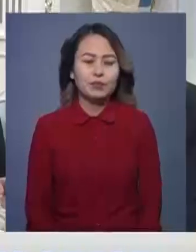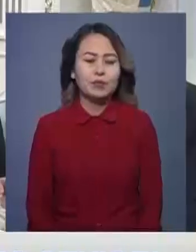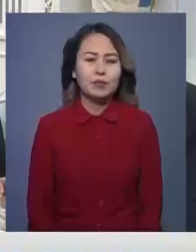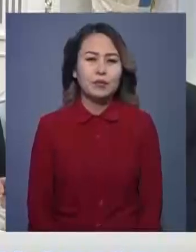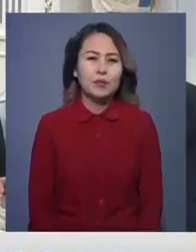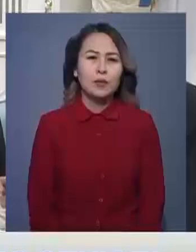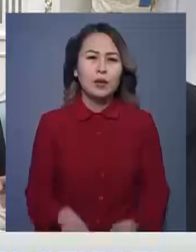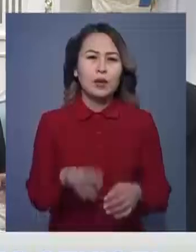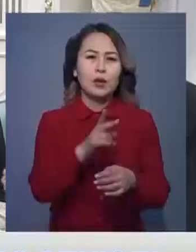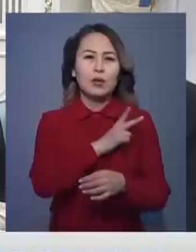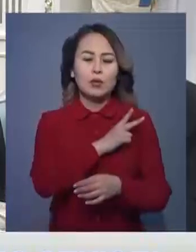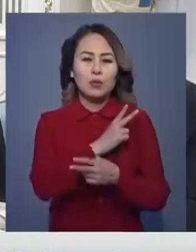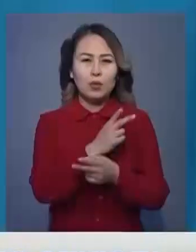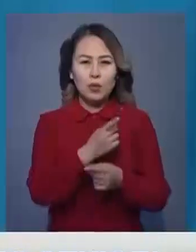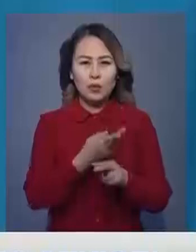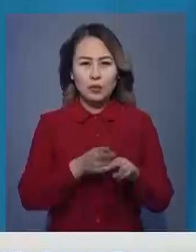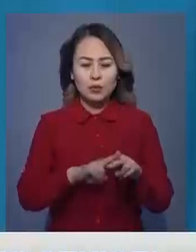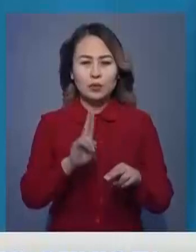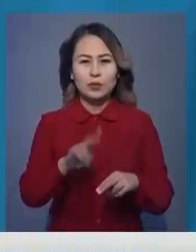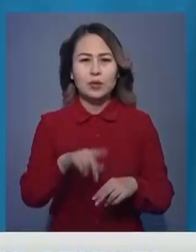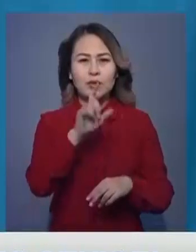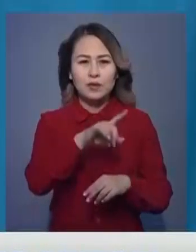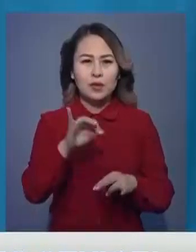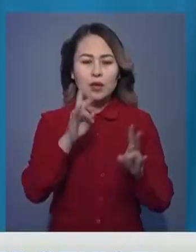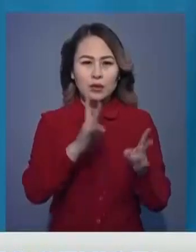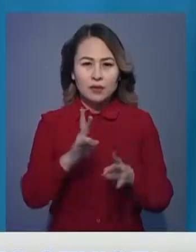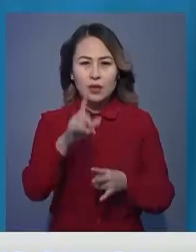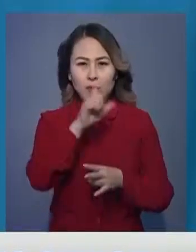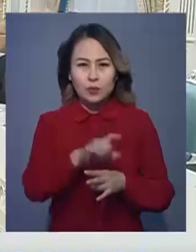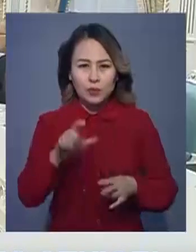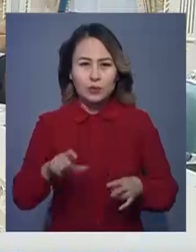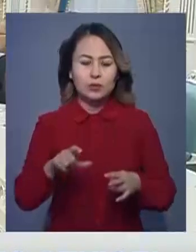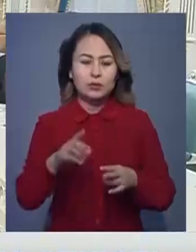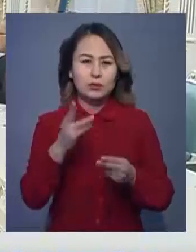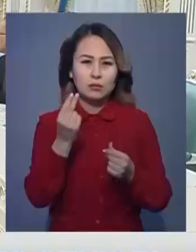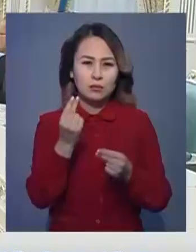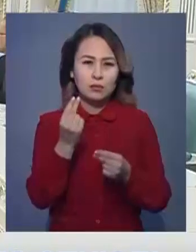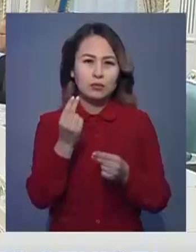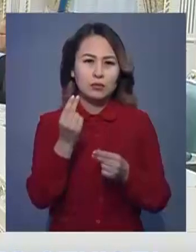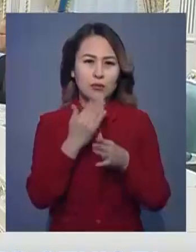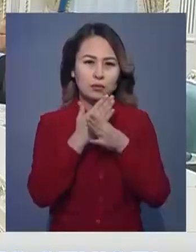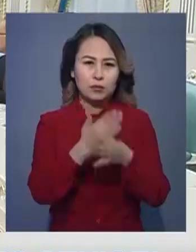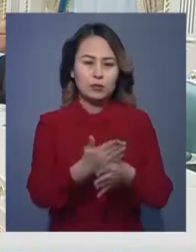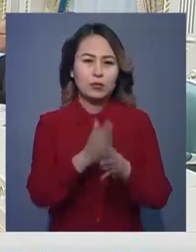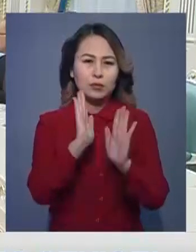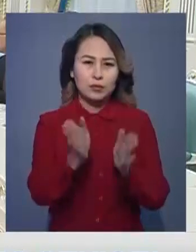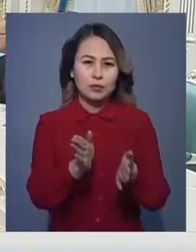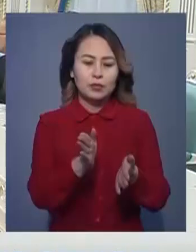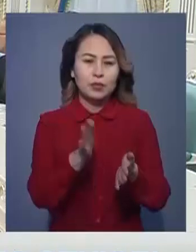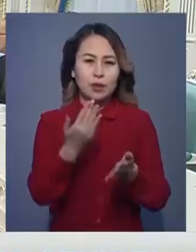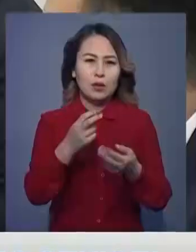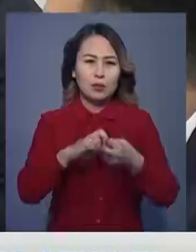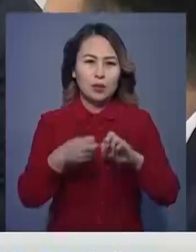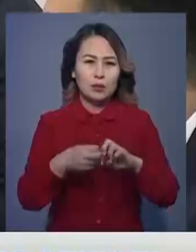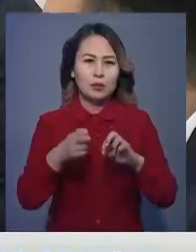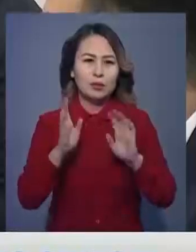Қаза тапқандардың отбасыларына және зардап шеккен адамдарға қаржы көмек көрсетіледі. Бұл